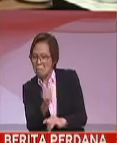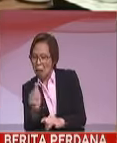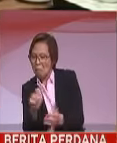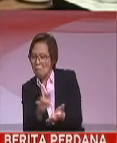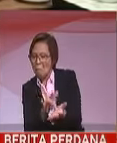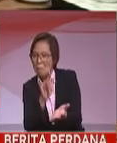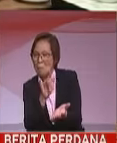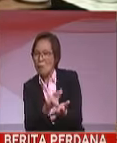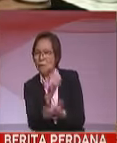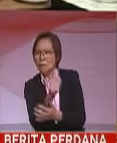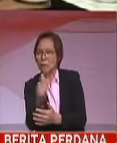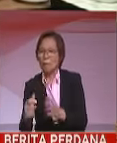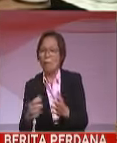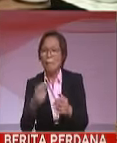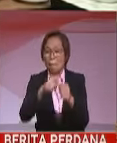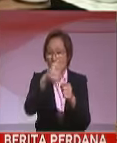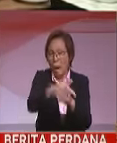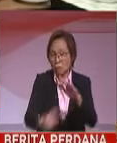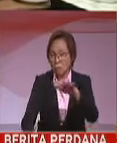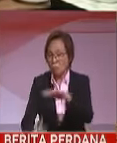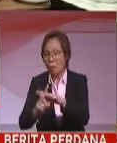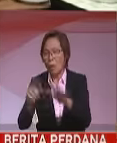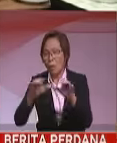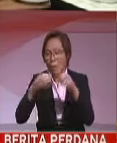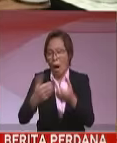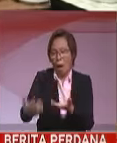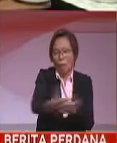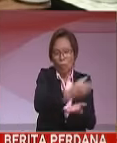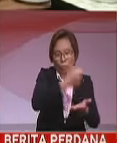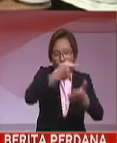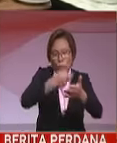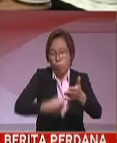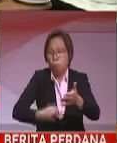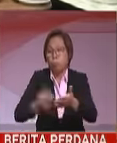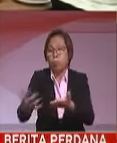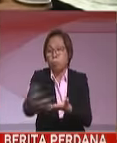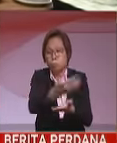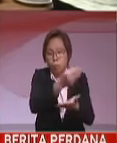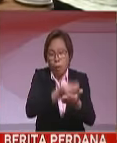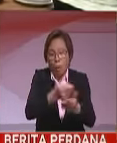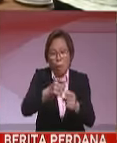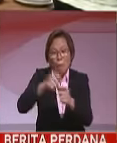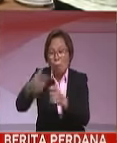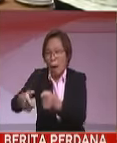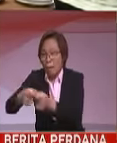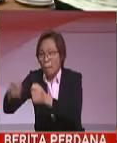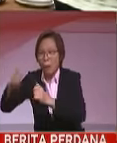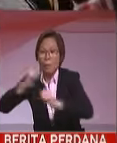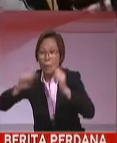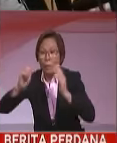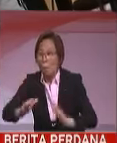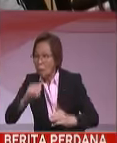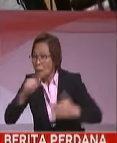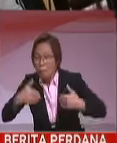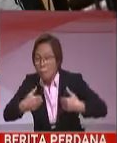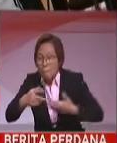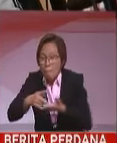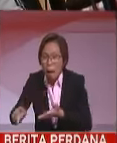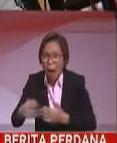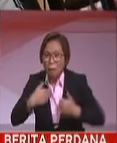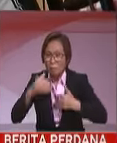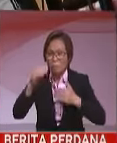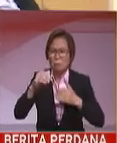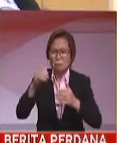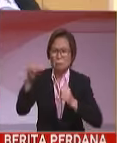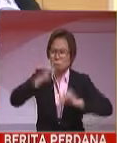Isu royalti timbul apabila badan pengutip royalti tidak mengagihkan bayaran kepada artis. Malah terdapat artis yang tidak